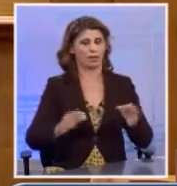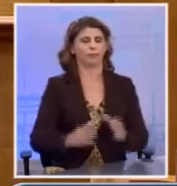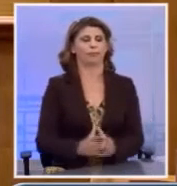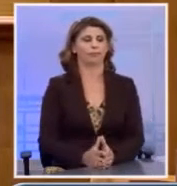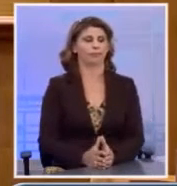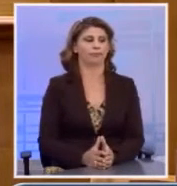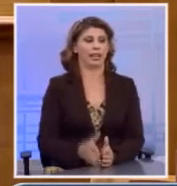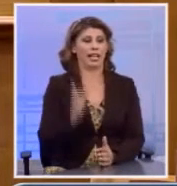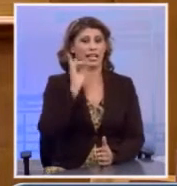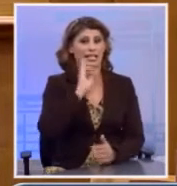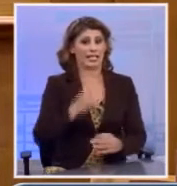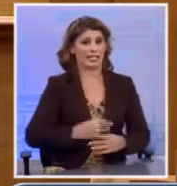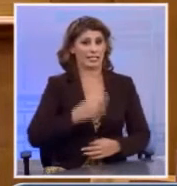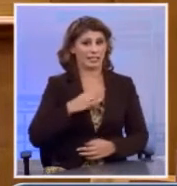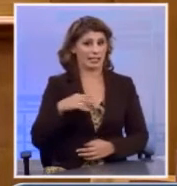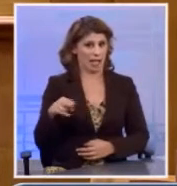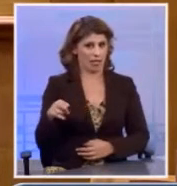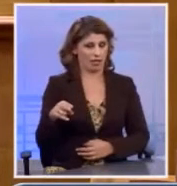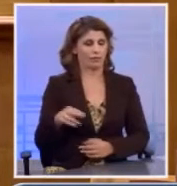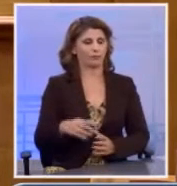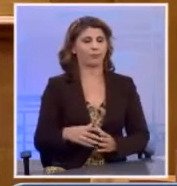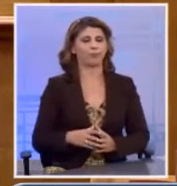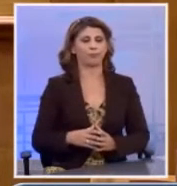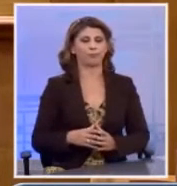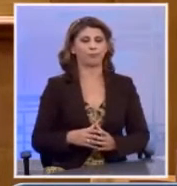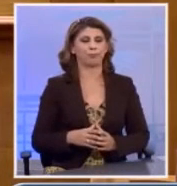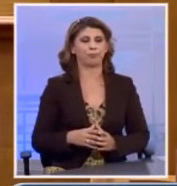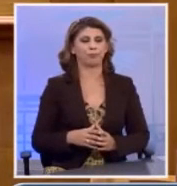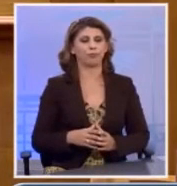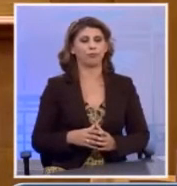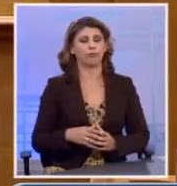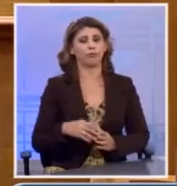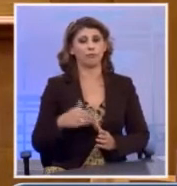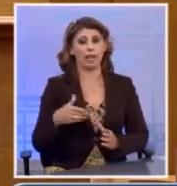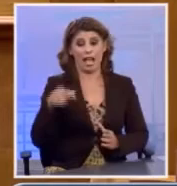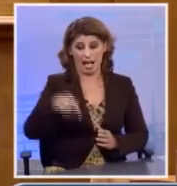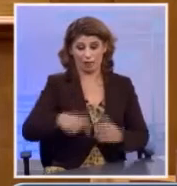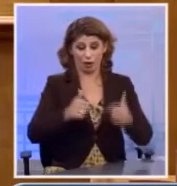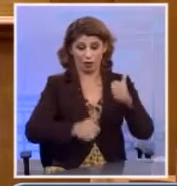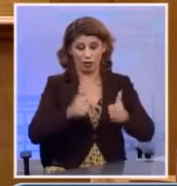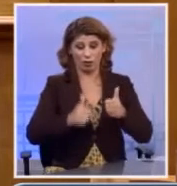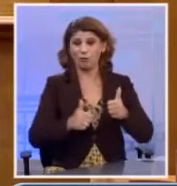Κυρίες και κύριοι συνάδελφοι, ξέρετε για κάτι που είμαι πάρα πολύ ευτυχής από αυτό το διαγωνισμό?